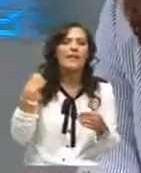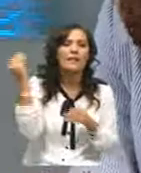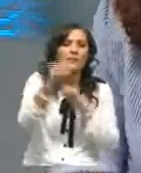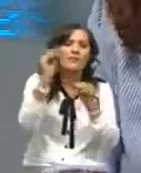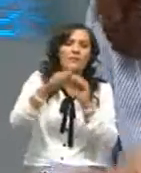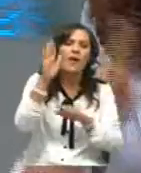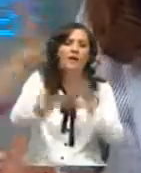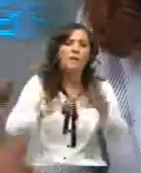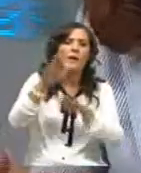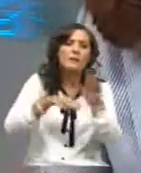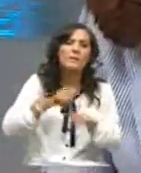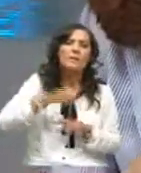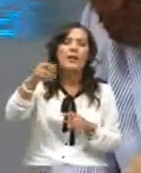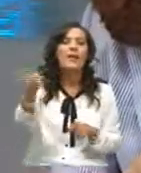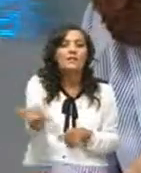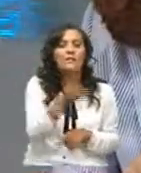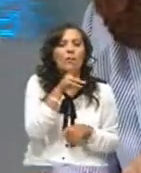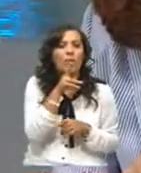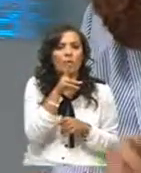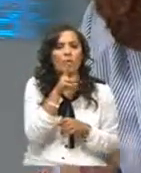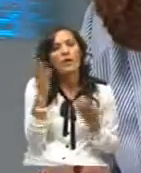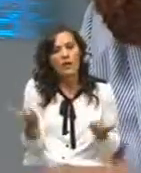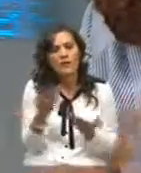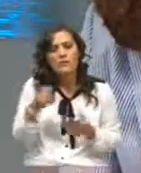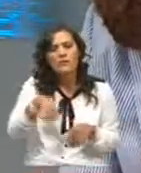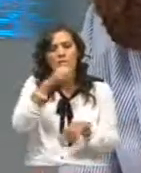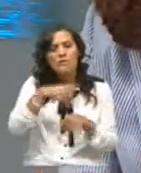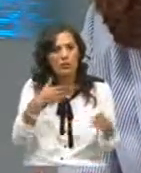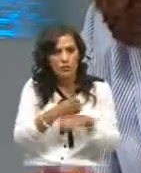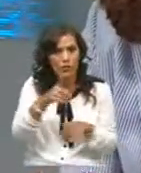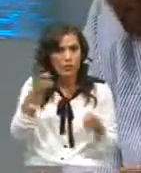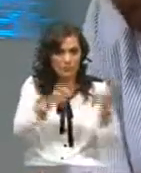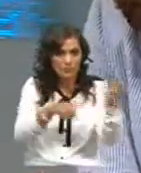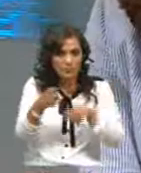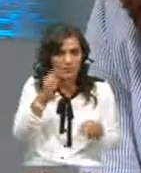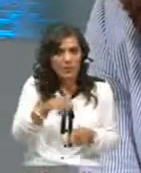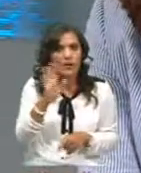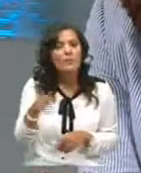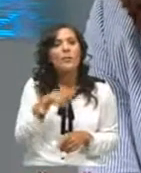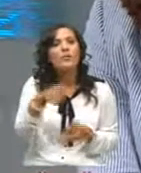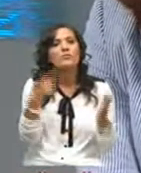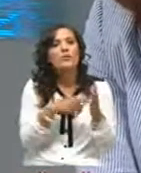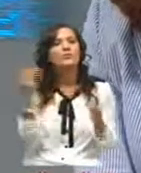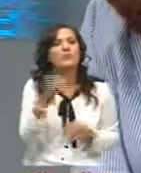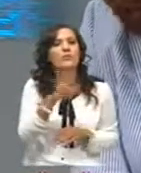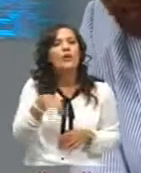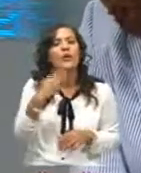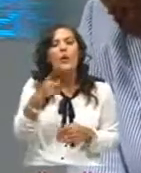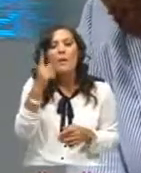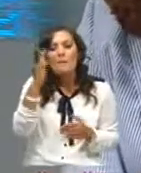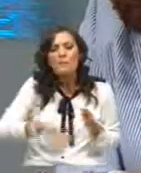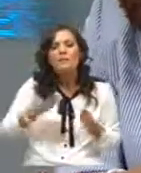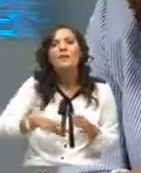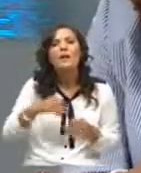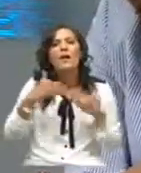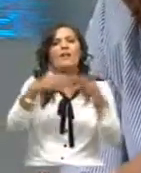bir sonraki Hadi aradılar Ve sonunda Ya aslında süreci doğru işlediğinde sonuca ulaşmış biriktirmeden ertelemeden